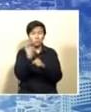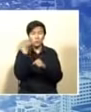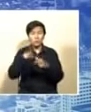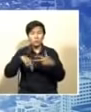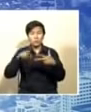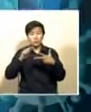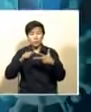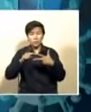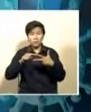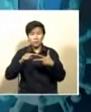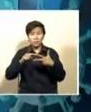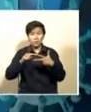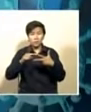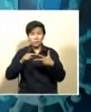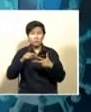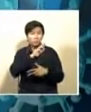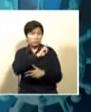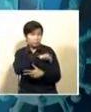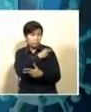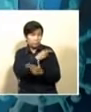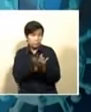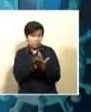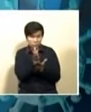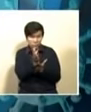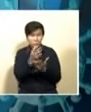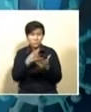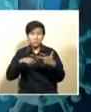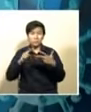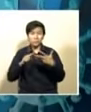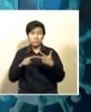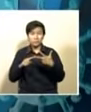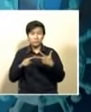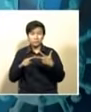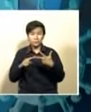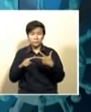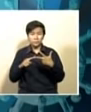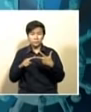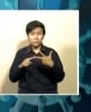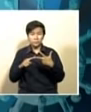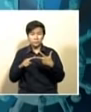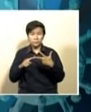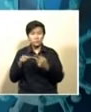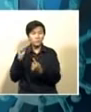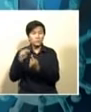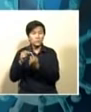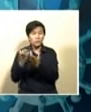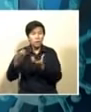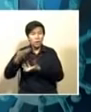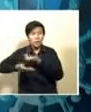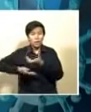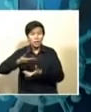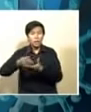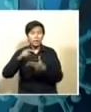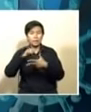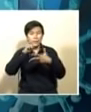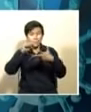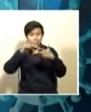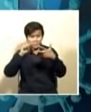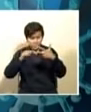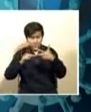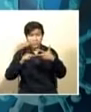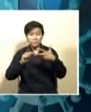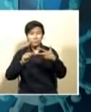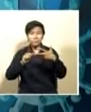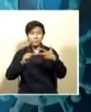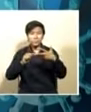แล้วก็ด้านที่3คือสถานการณ์ด้านพาณิชย์ด้านสาธารณสุขท่านนายกได้กราบเรียนว่าให้นำเรียนให้พี่น้องประชา